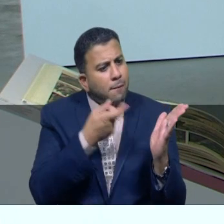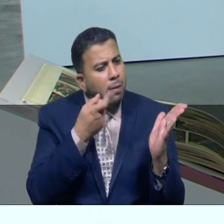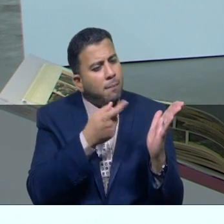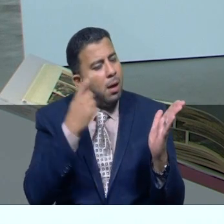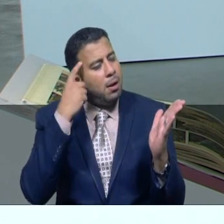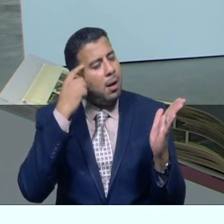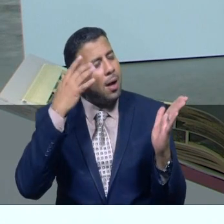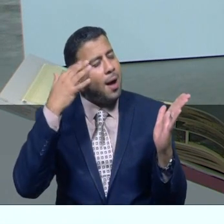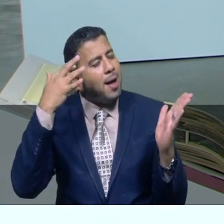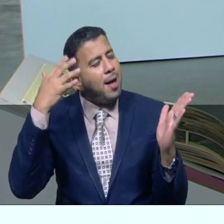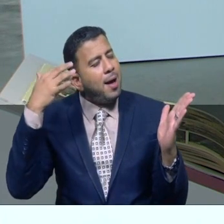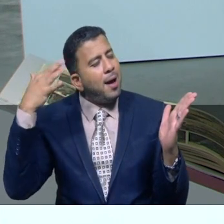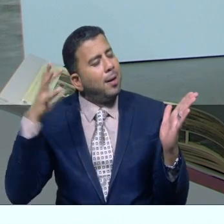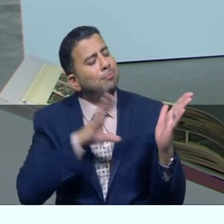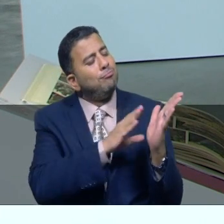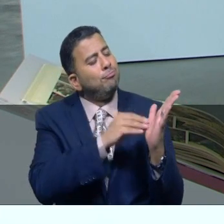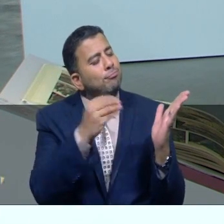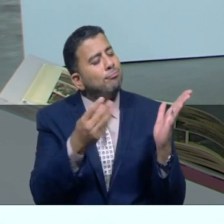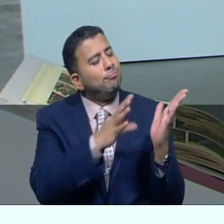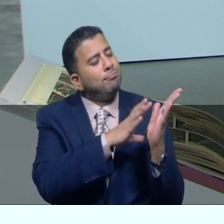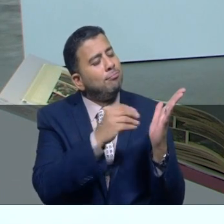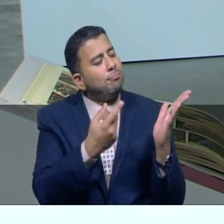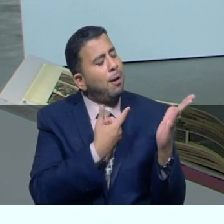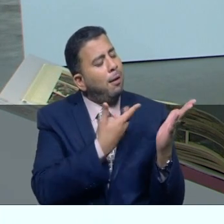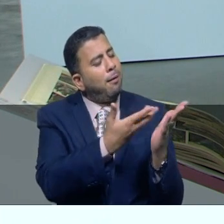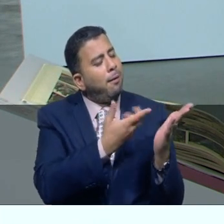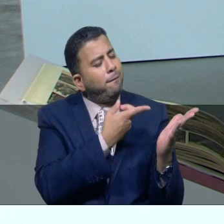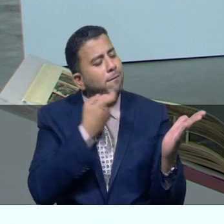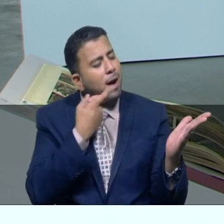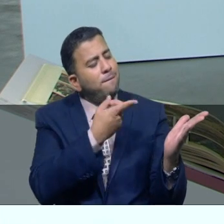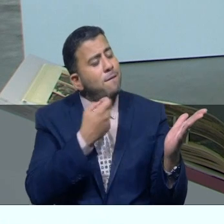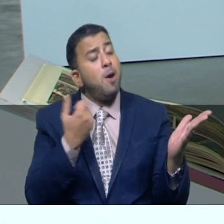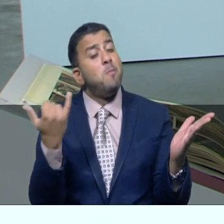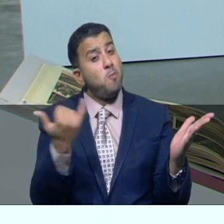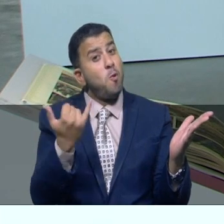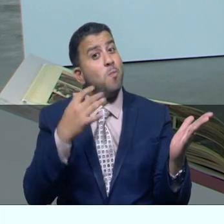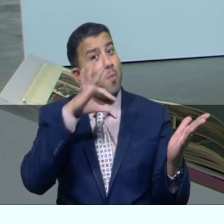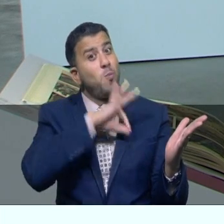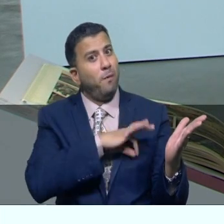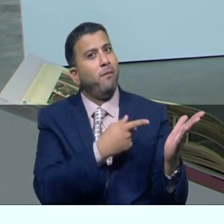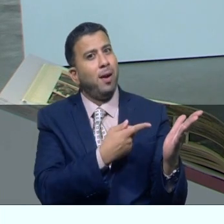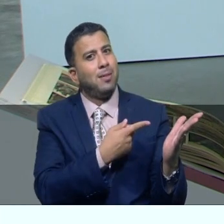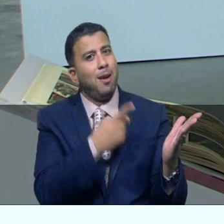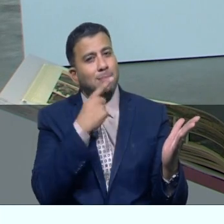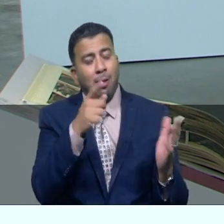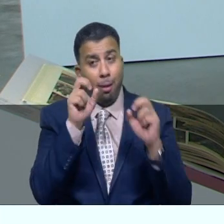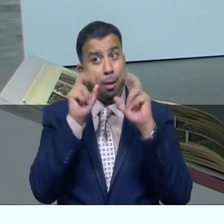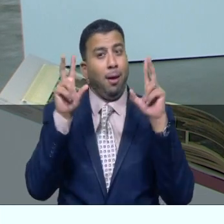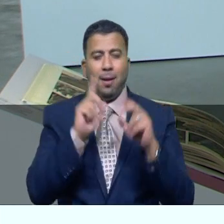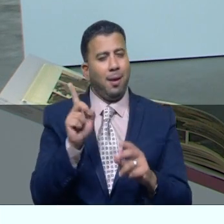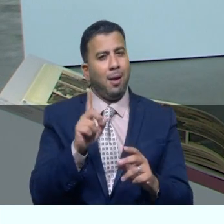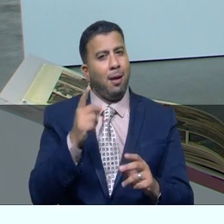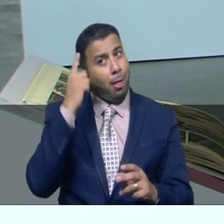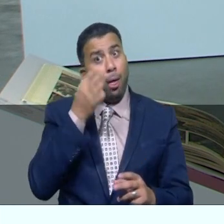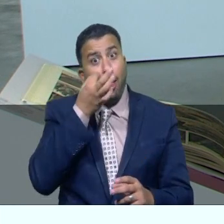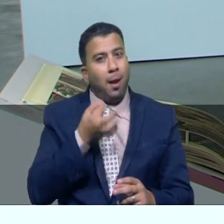التأمل الخيال لينسجا معا حوارا مختلفا ومميزا ومتفردا، فلا تندهش ولا